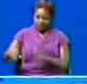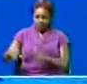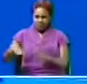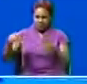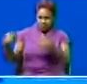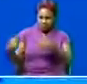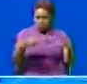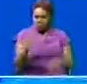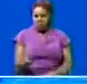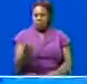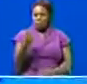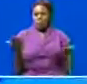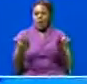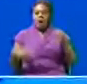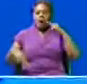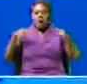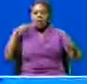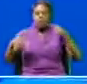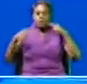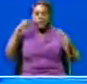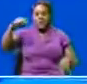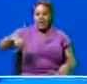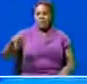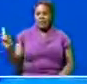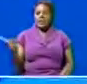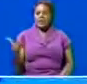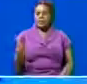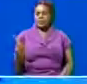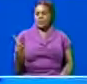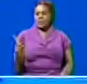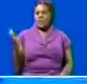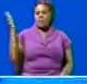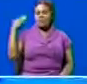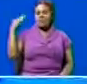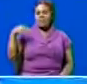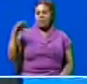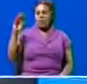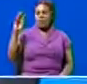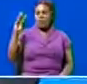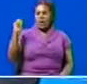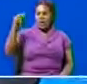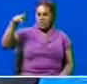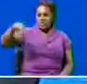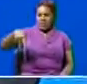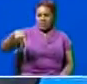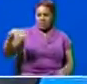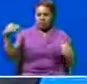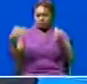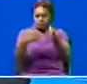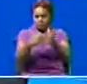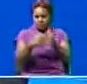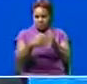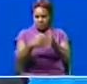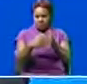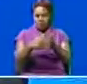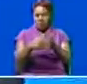Kizaazaa kilizuka katika hoteli ya Panafric hapa jijini Nairobi baada aliyekuwa mbunge wa Kamukunji Simon Mbugua kuzuiliwa